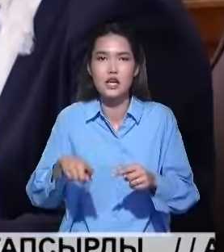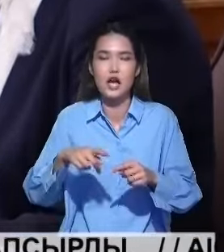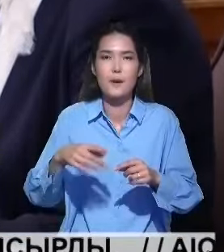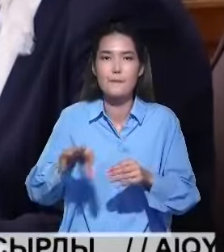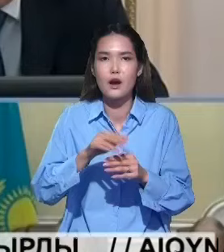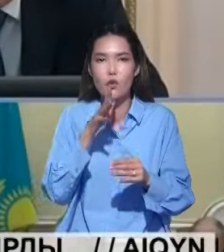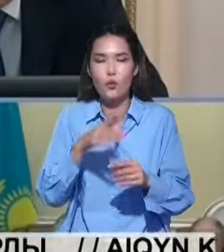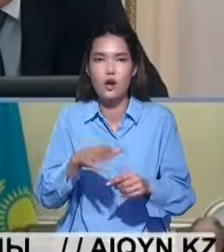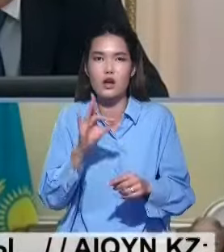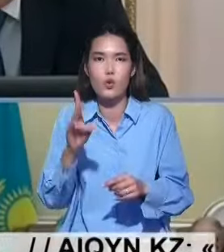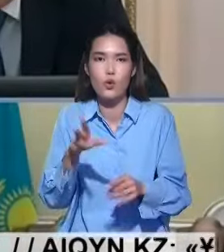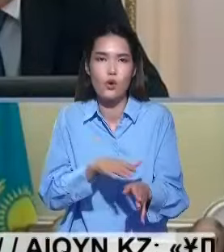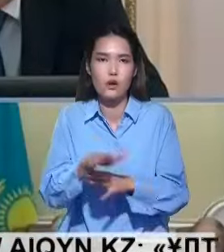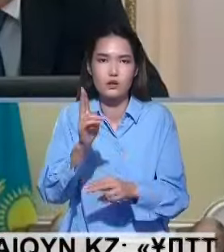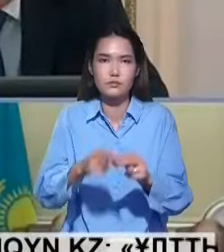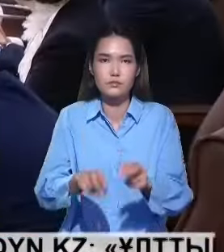уақытылай аяқтауды тапсырды.